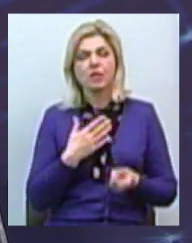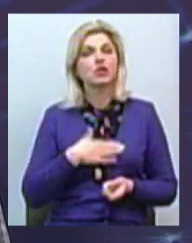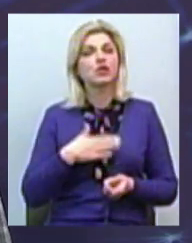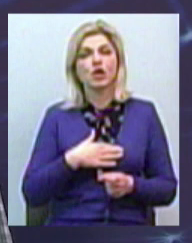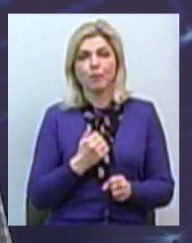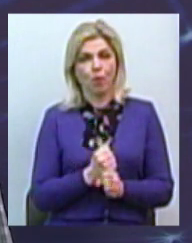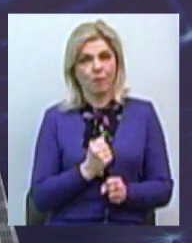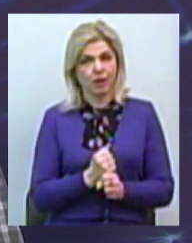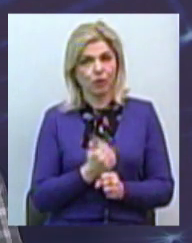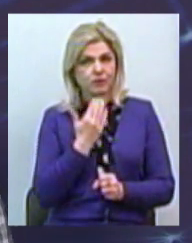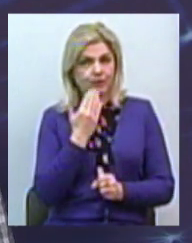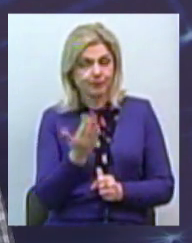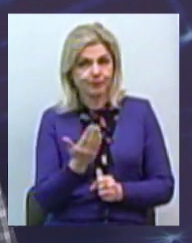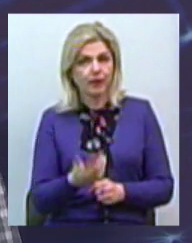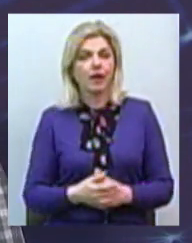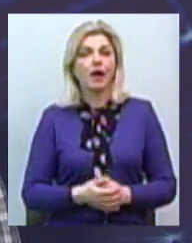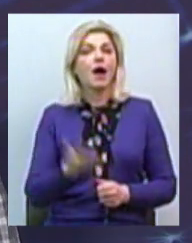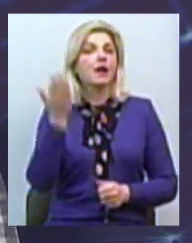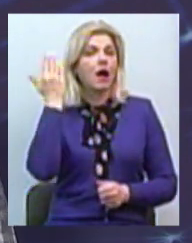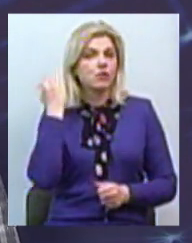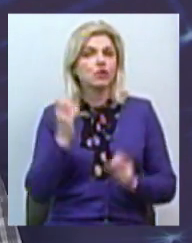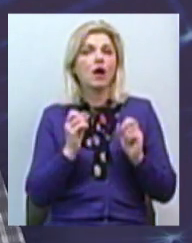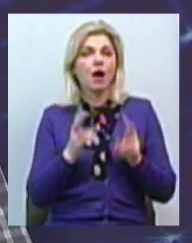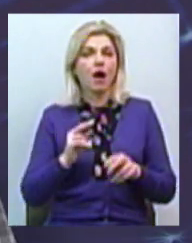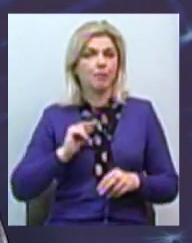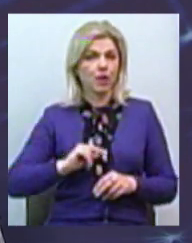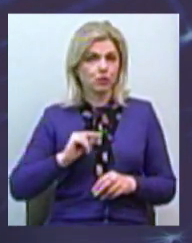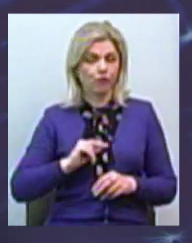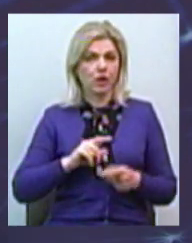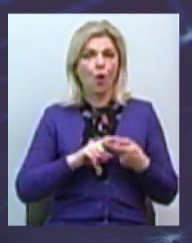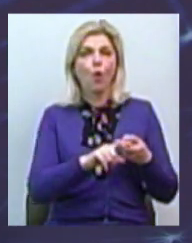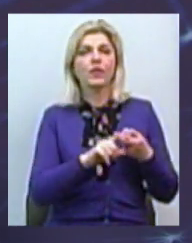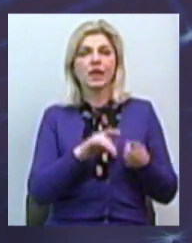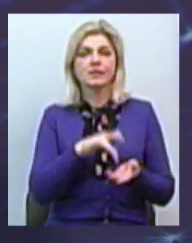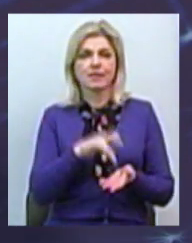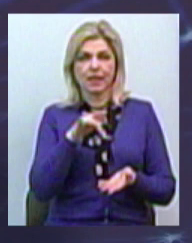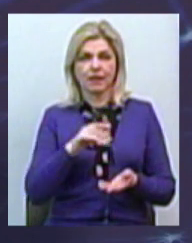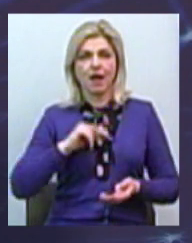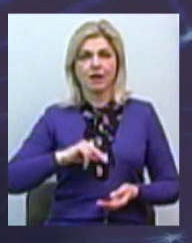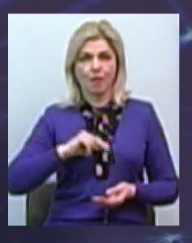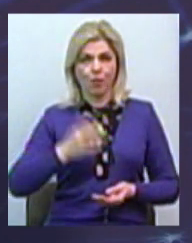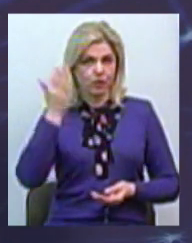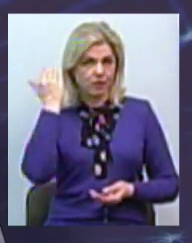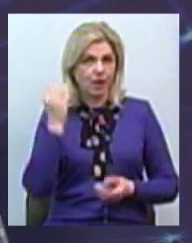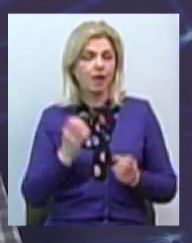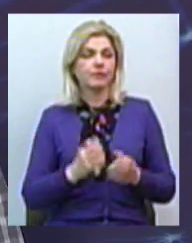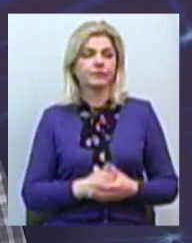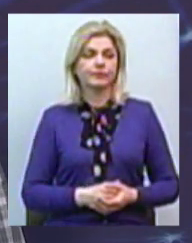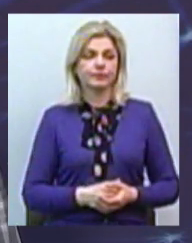робилось? Тобто раніше як працювали співробітники контакт-центру, чи як воно там тоді називалося, там